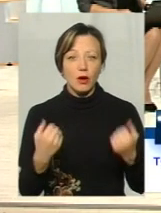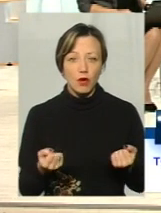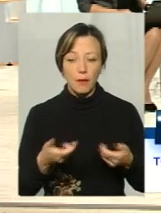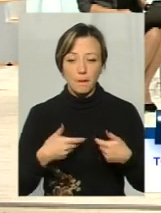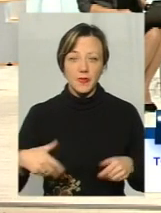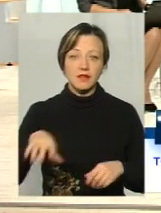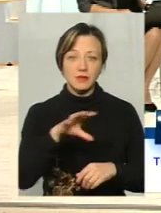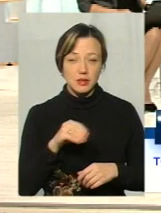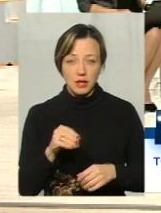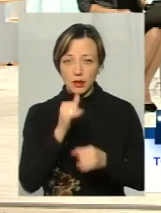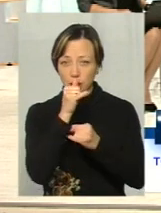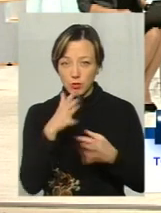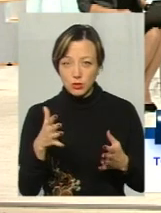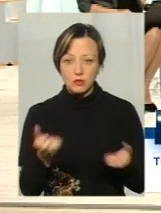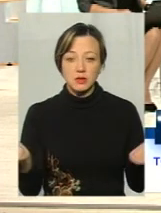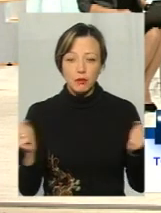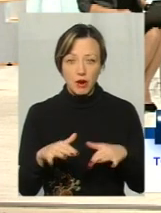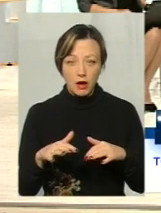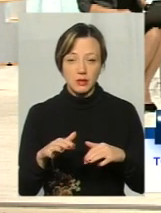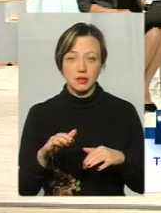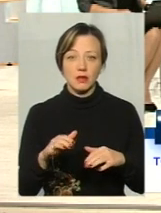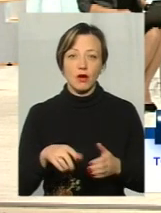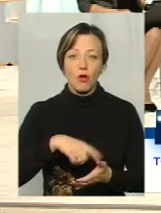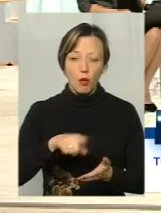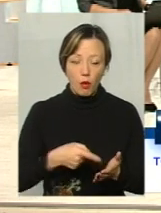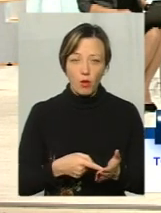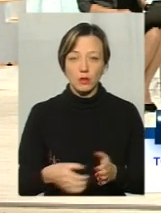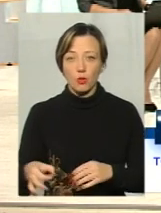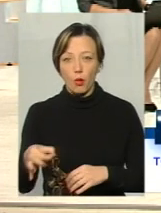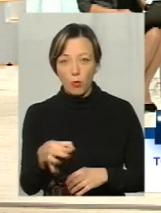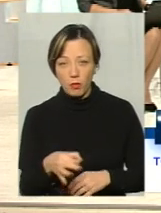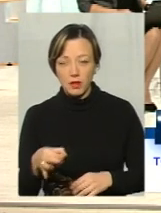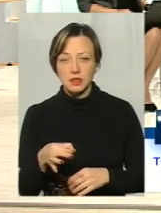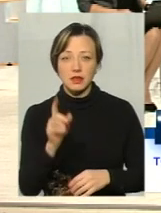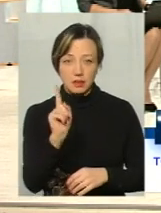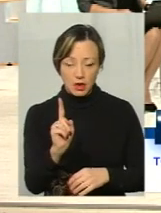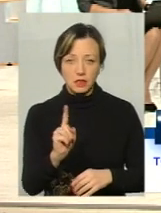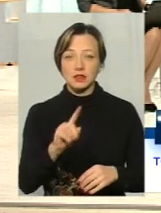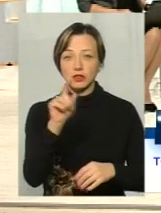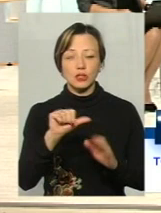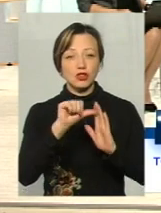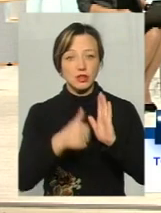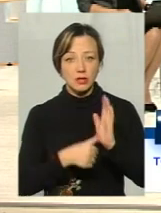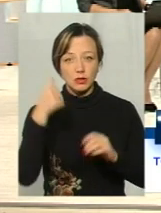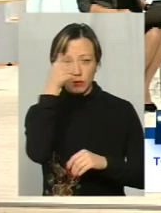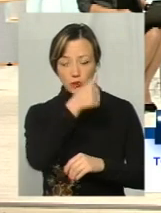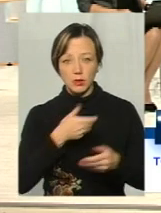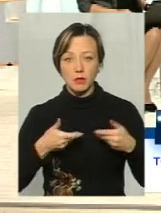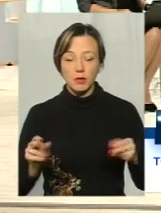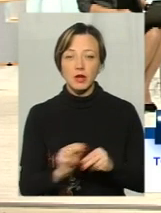мы все не можем собраться. Город, область. Кстати, за 16-й год мы